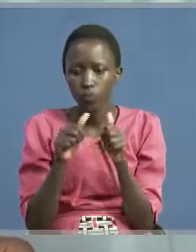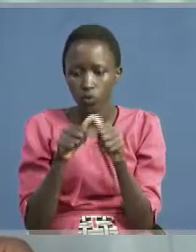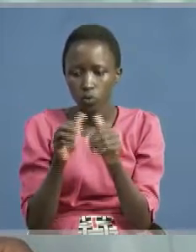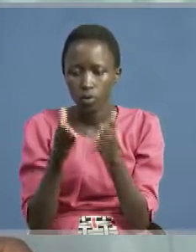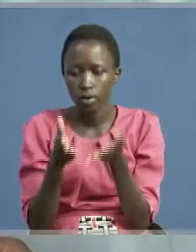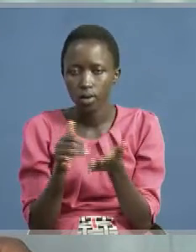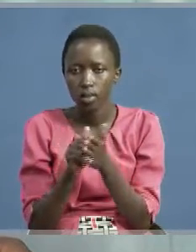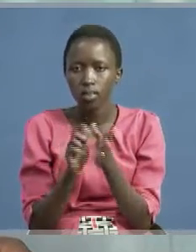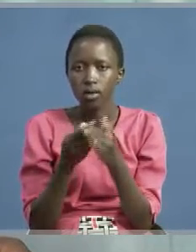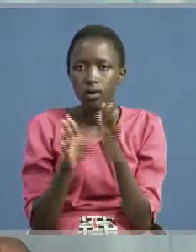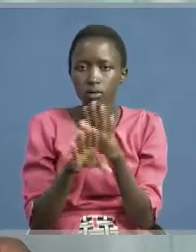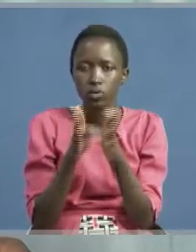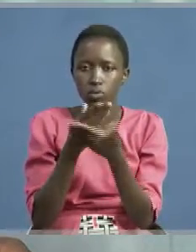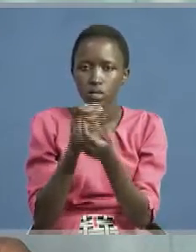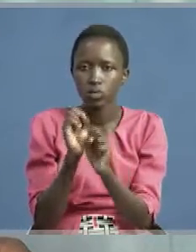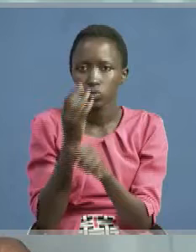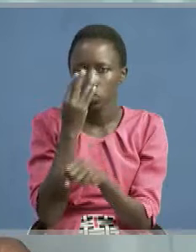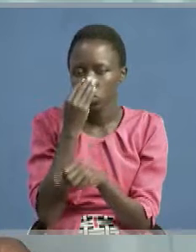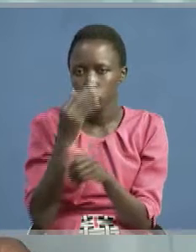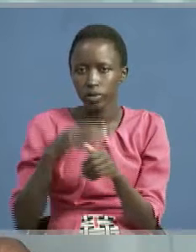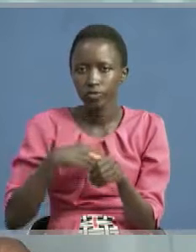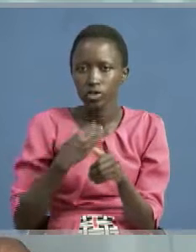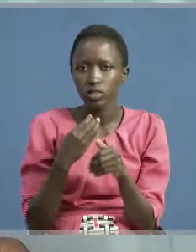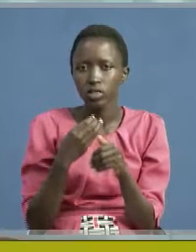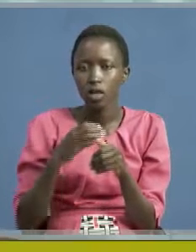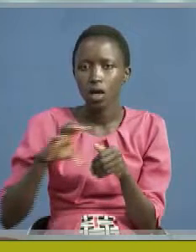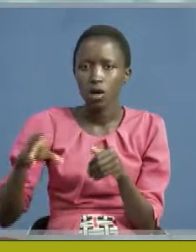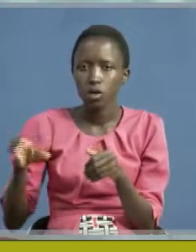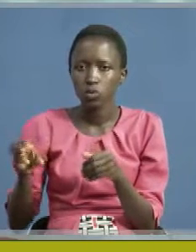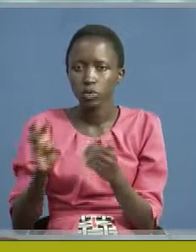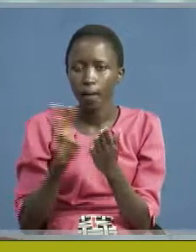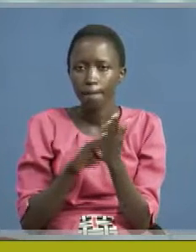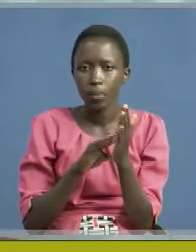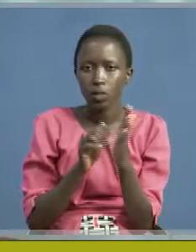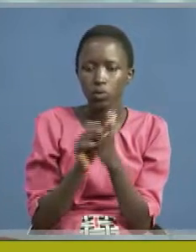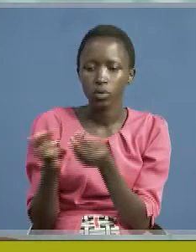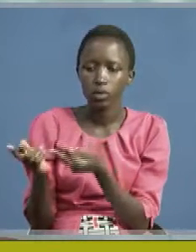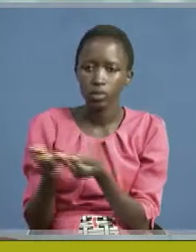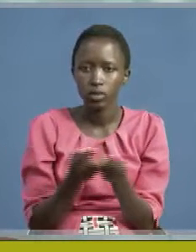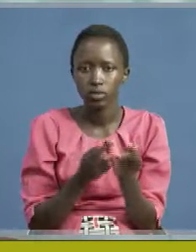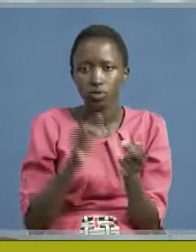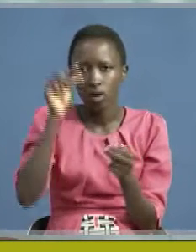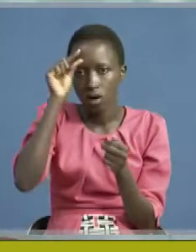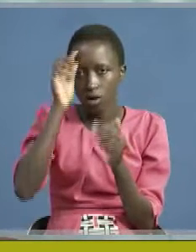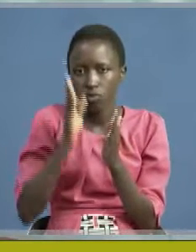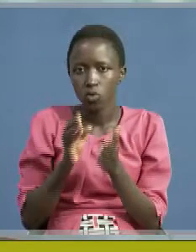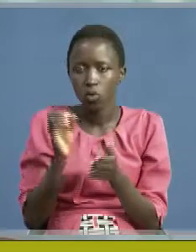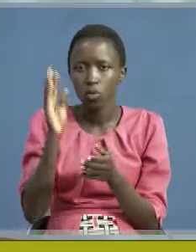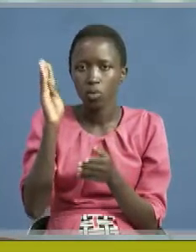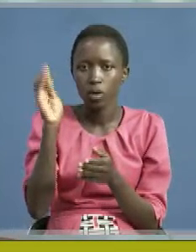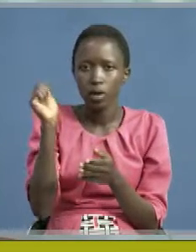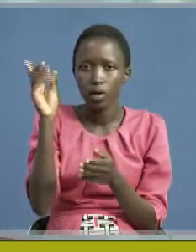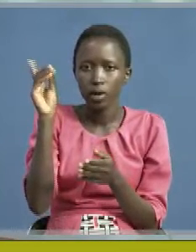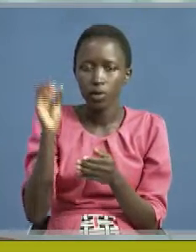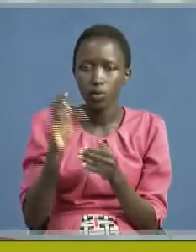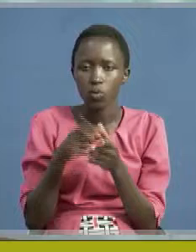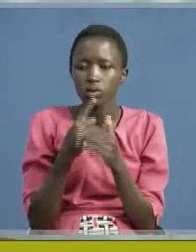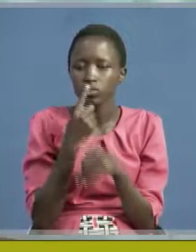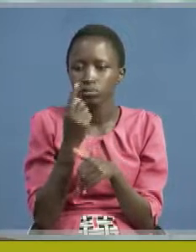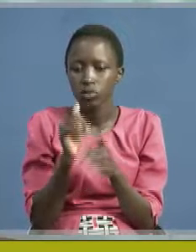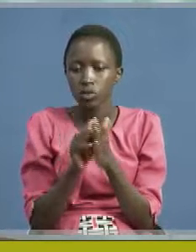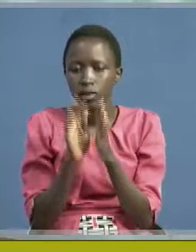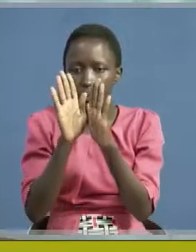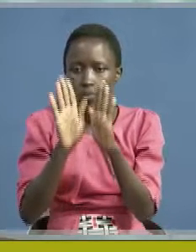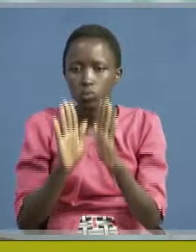Tukisonga mbele ni kuwa naibu wa rais William Ruto amezuru kaunti ya Migori ambapo amelakiwa na gavana wa kaunti hiyo Kothi Obado. Ruto amesisitiza